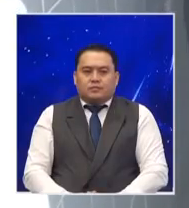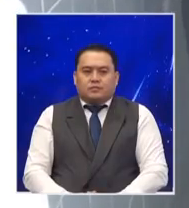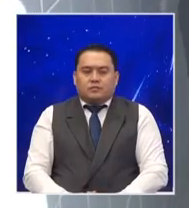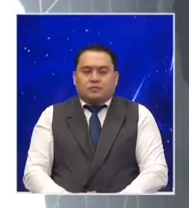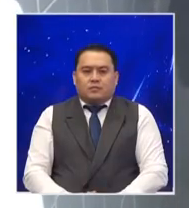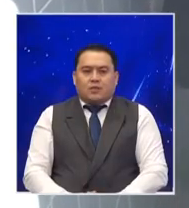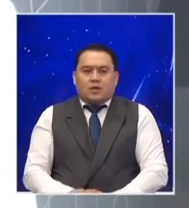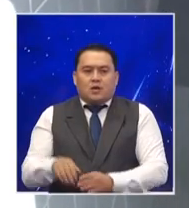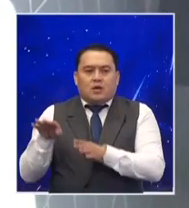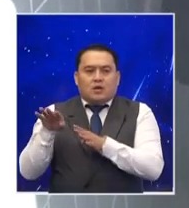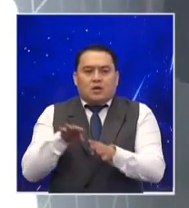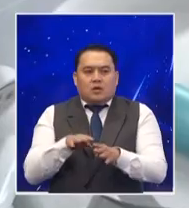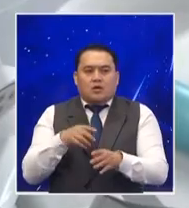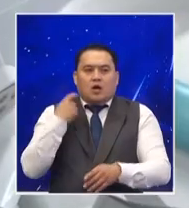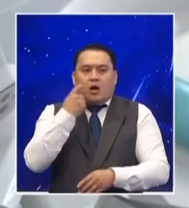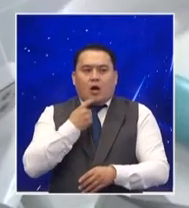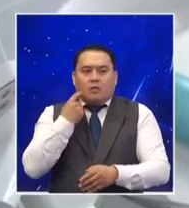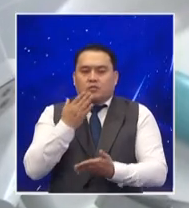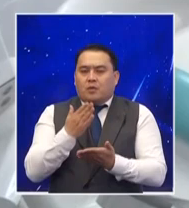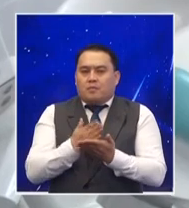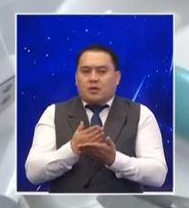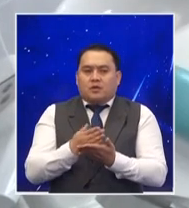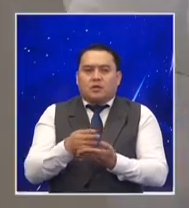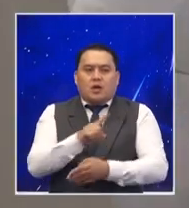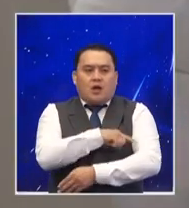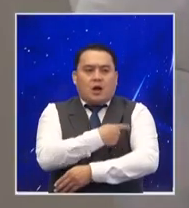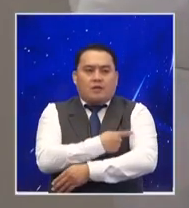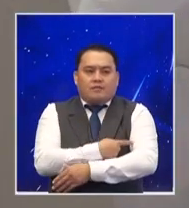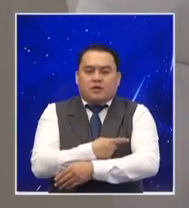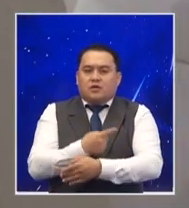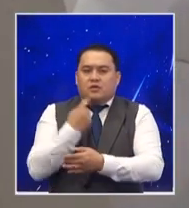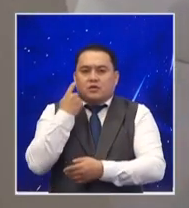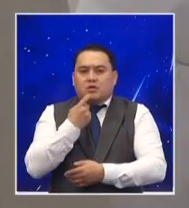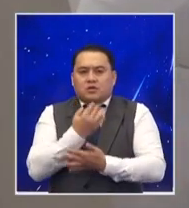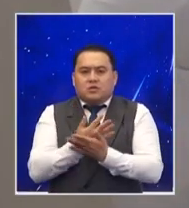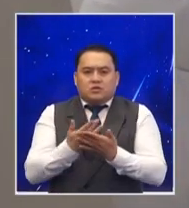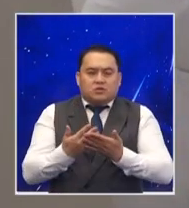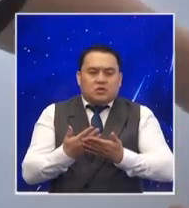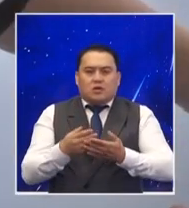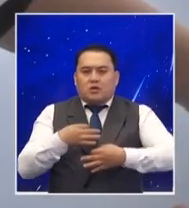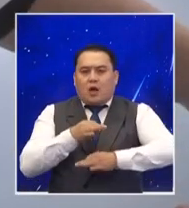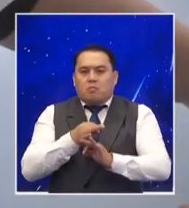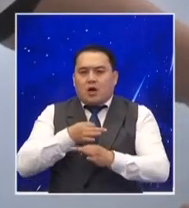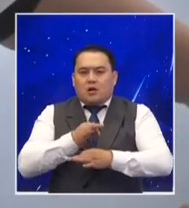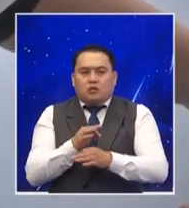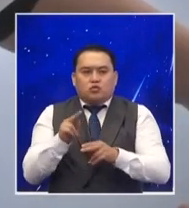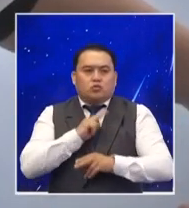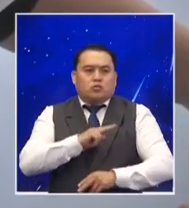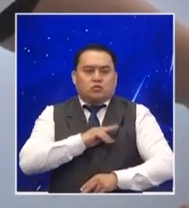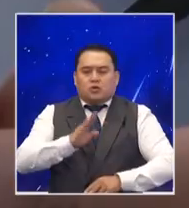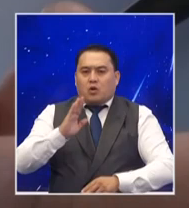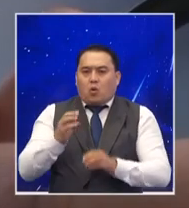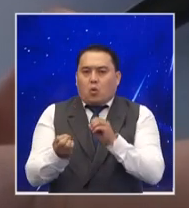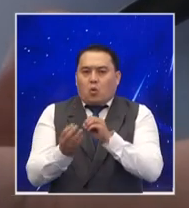заман талабына сай қажетті құрал сайман жетерлік. Дәрігер, акушер, фельдшер, тіс дәрігері және лаборанттар жұмыс істейді.